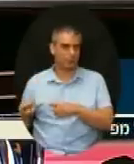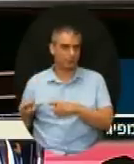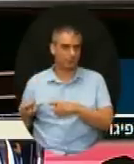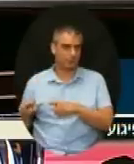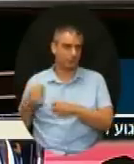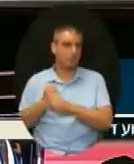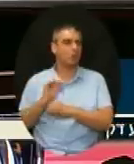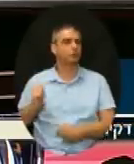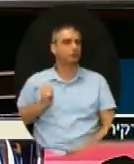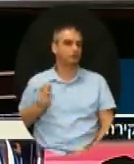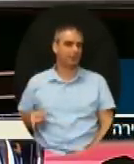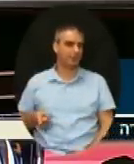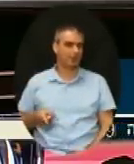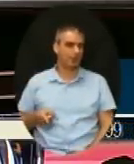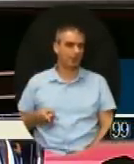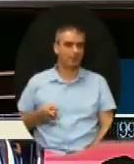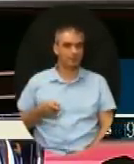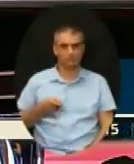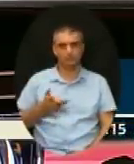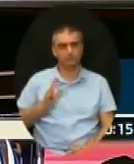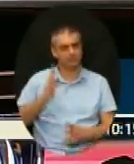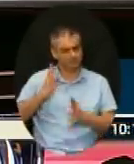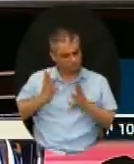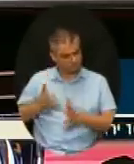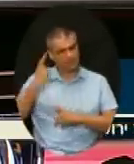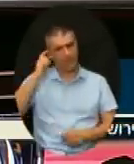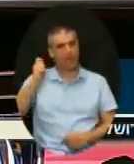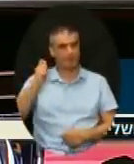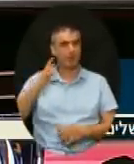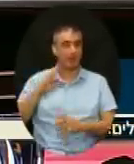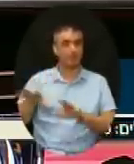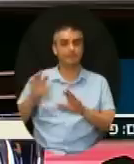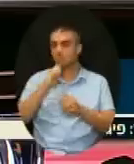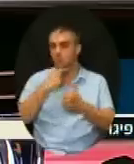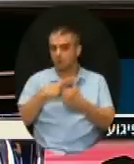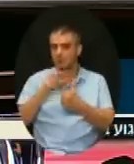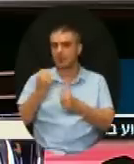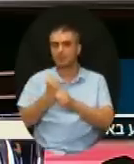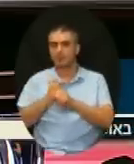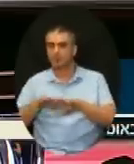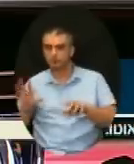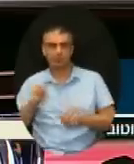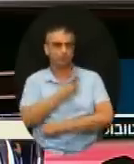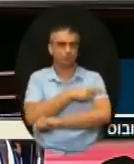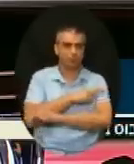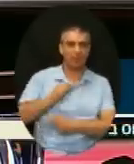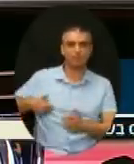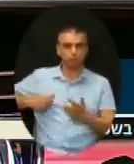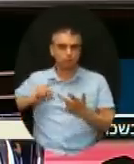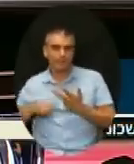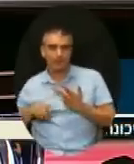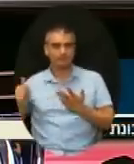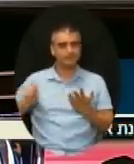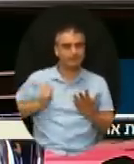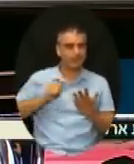כוחות הביטחון, שבוודאי צריכה להיות מאוד תקיפה ונחושה וחכמה, גם פעולת מודיעין, גם פעולות בשטח, גם השוטרים, גם השבק, גם